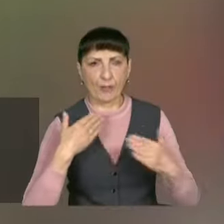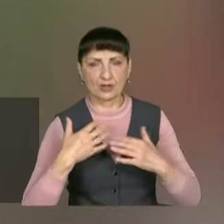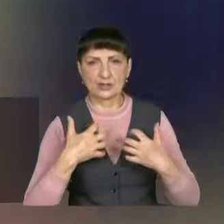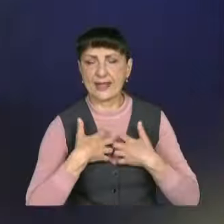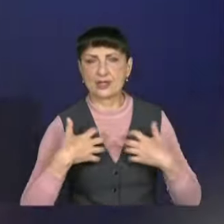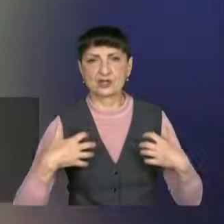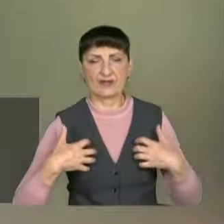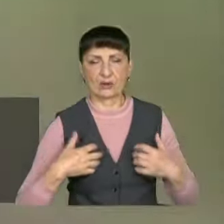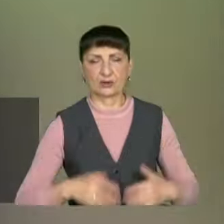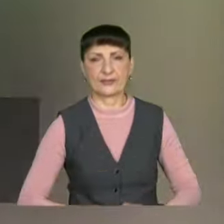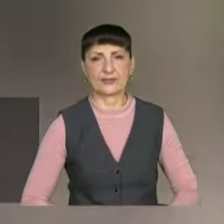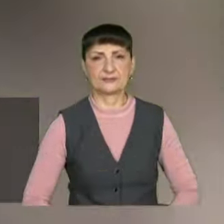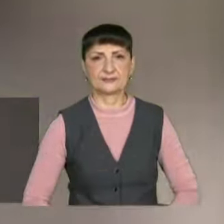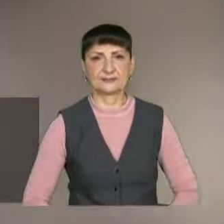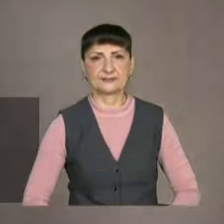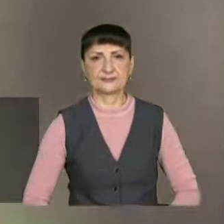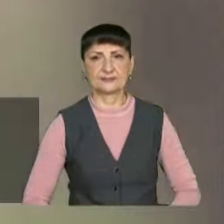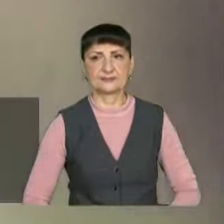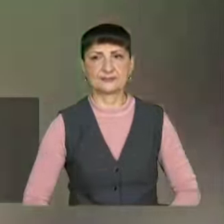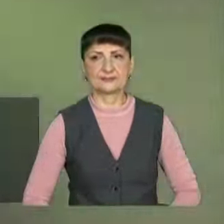животными.